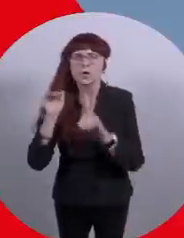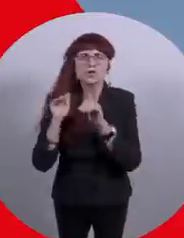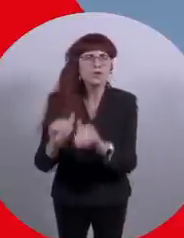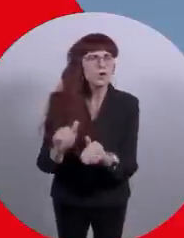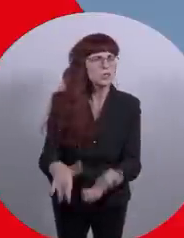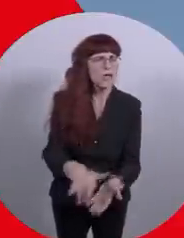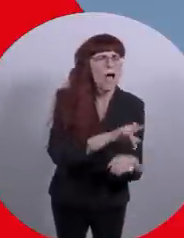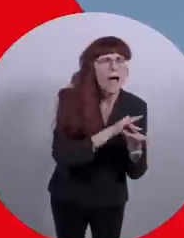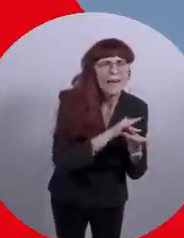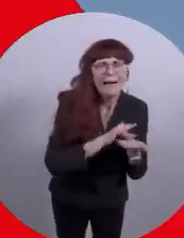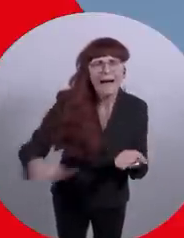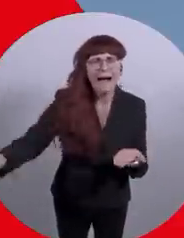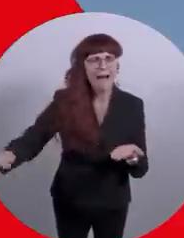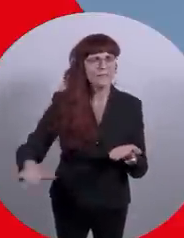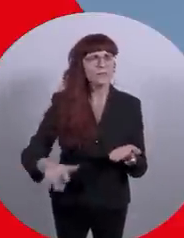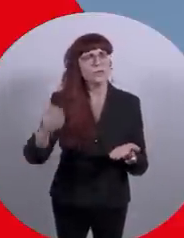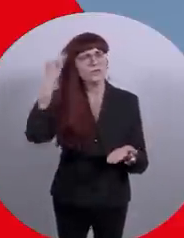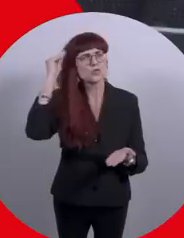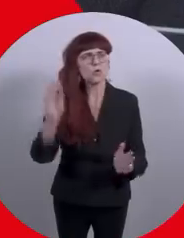Alter